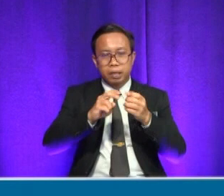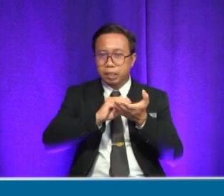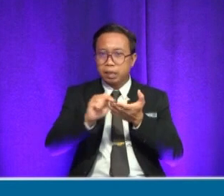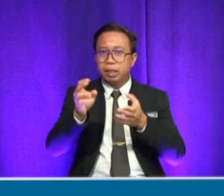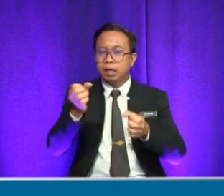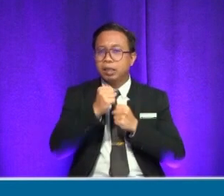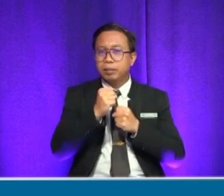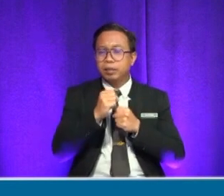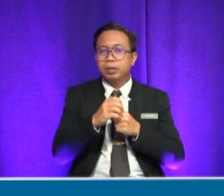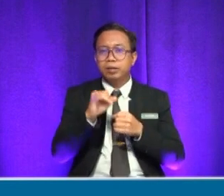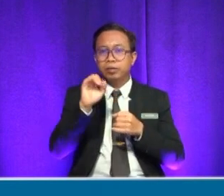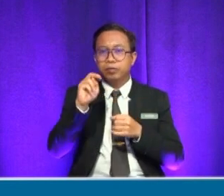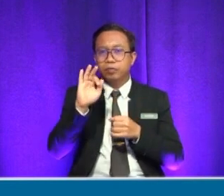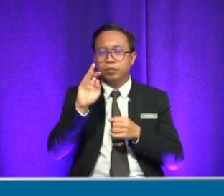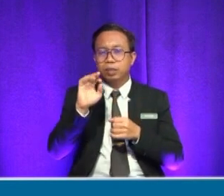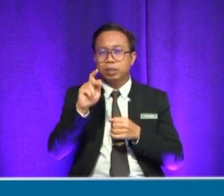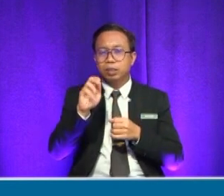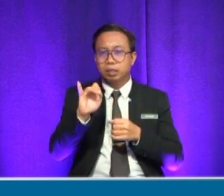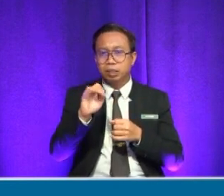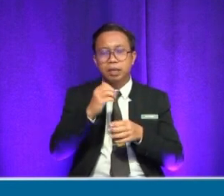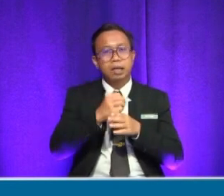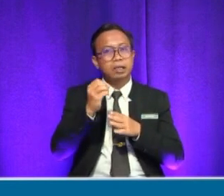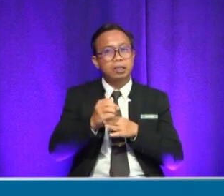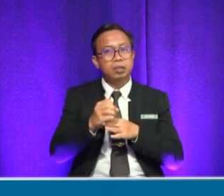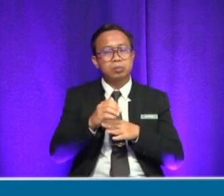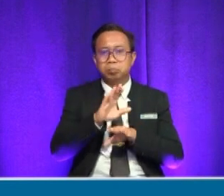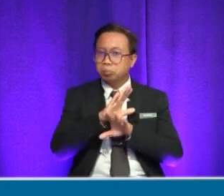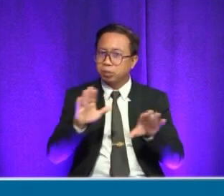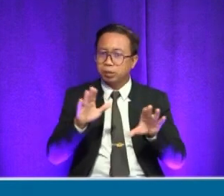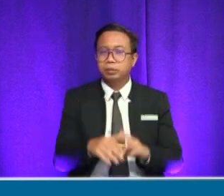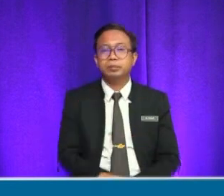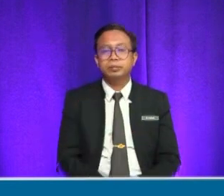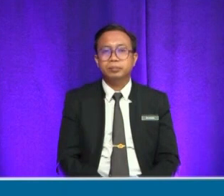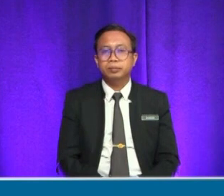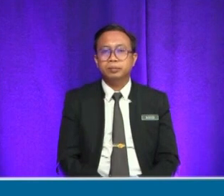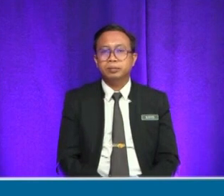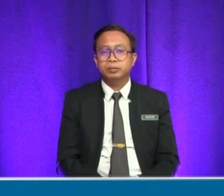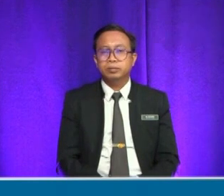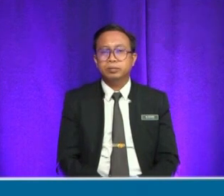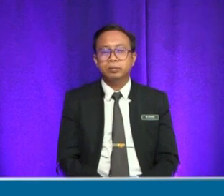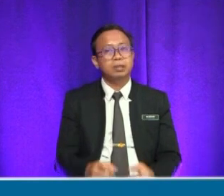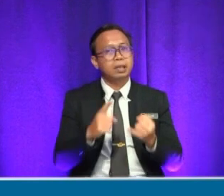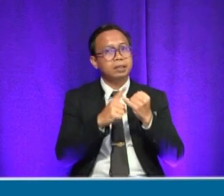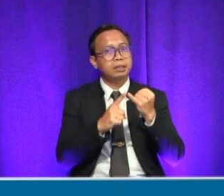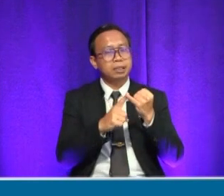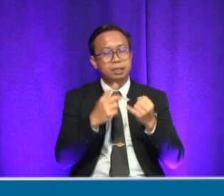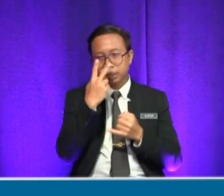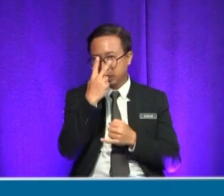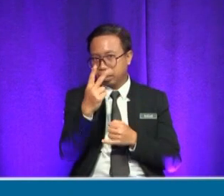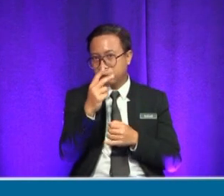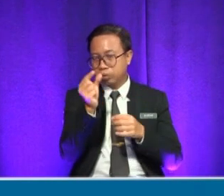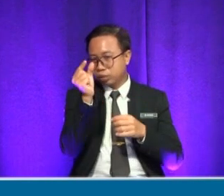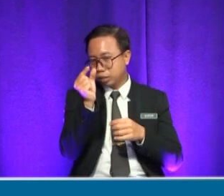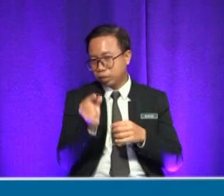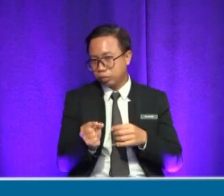dapat infinity ataupun tidak. Sebab dah capai suhu, sepatutnya dia memutuskan litar. Betul? Yep. Okey. Akhir sekali, perhatikan jarum